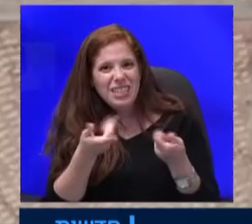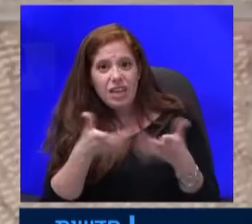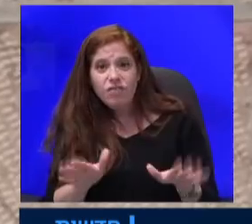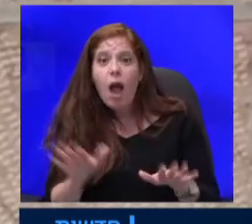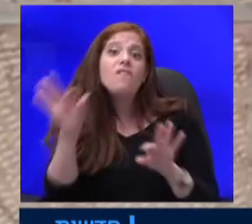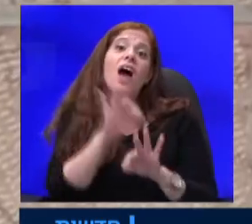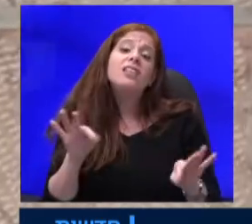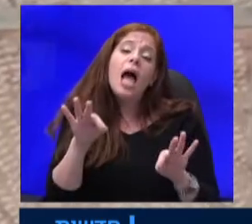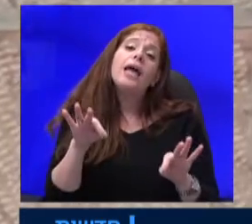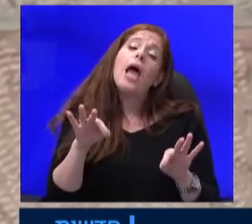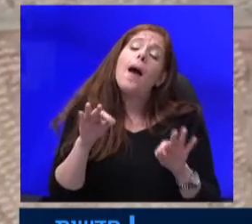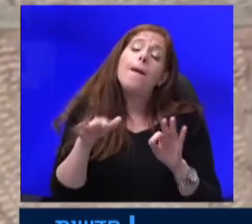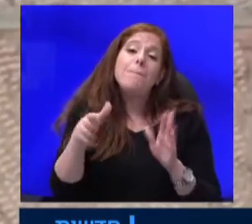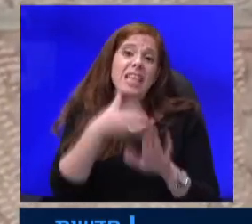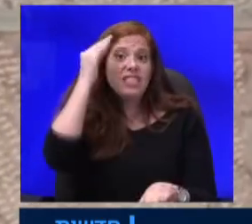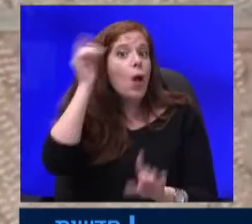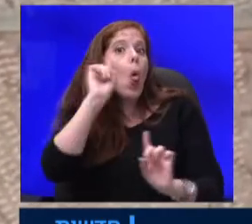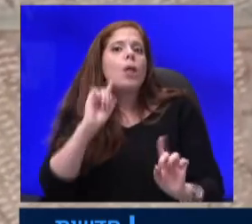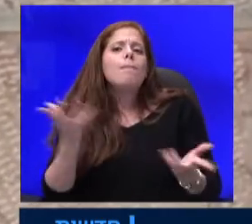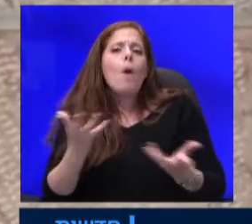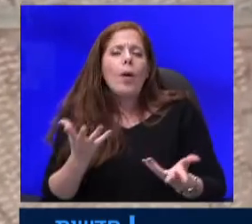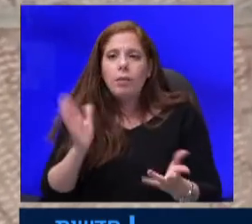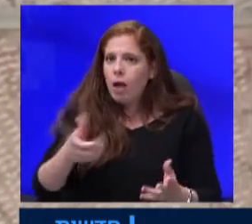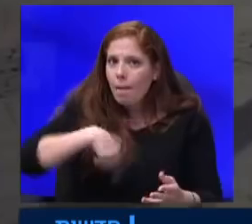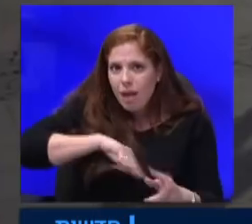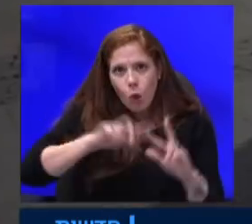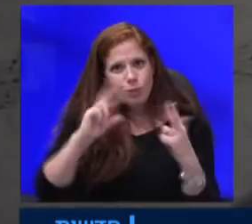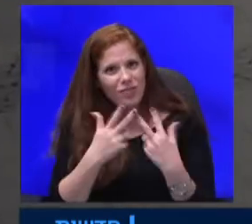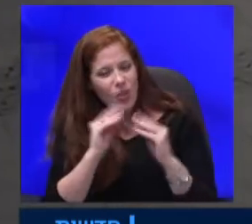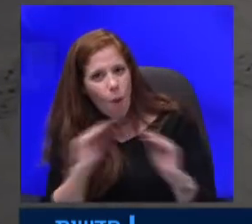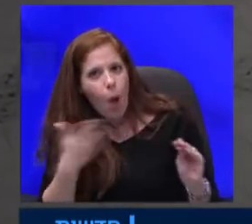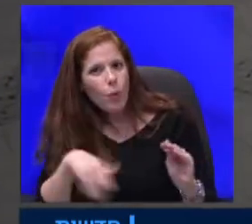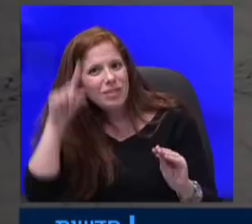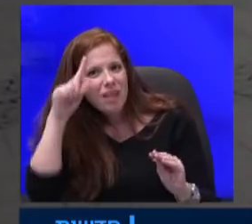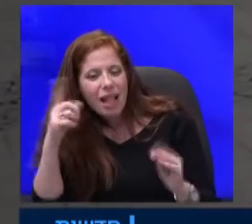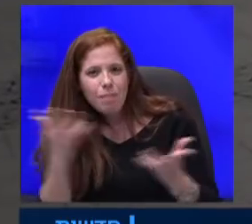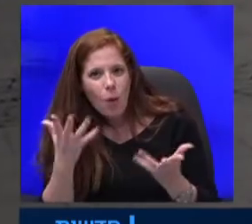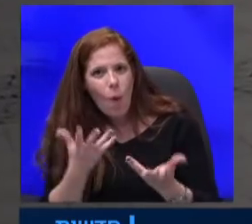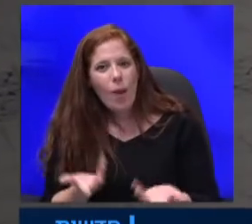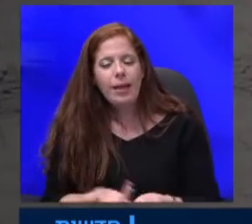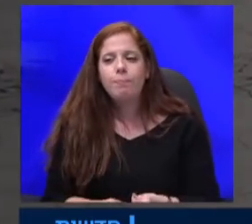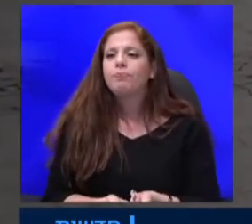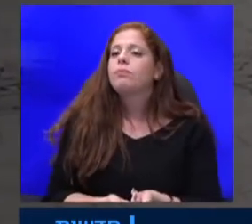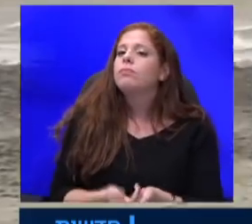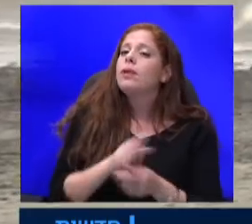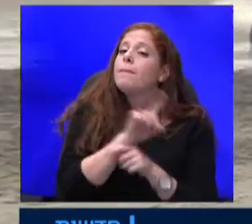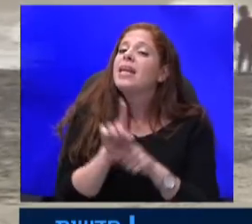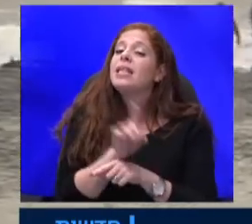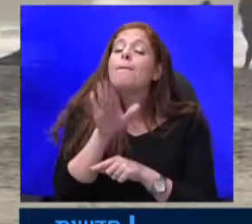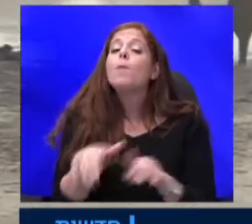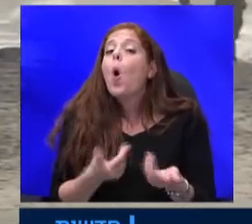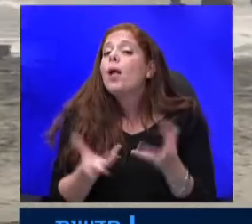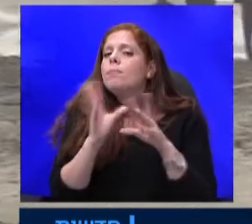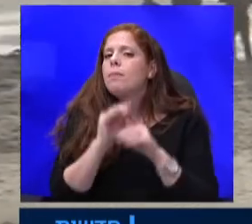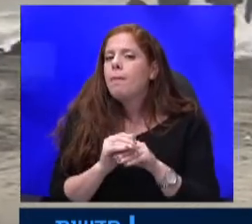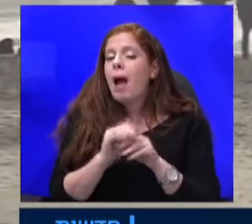אנחנו, צוותי ההוראה, רוצים הודעה מוקדמת כדי להכין צוותים, לשחרר מחלת. בינתיים, פחות מיממה להסרת הסגר, מאות